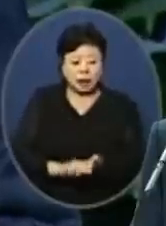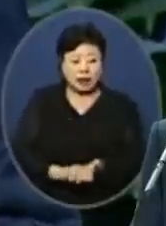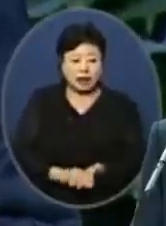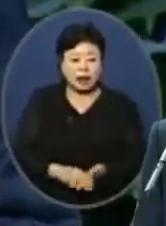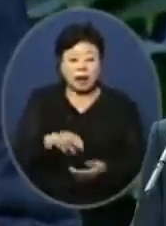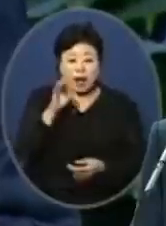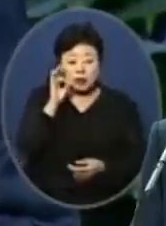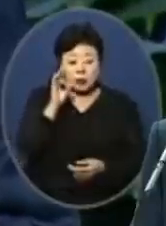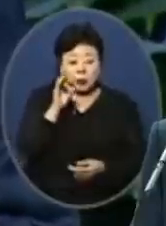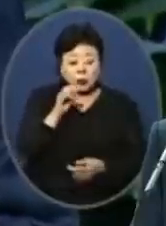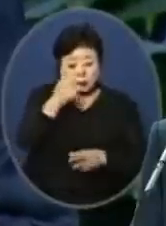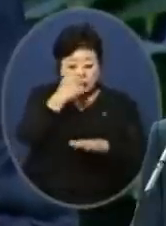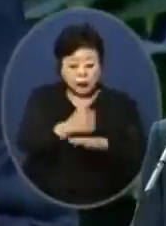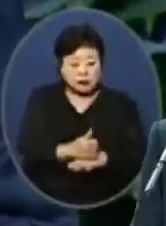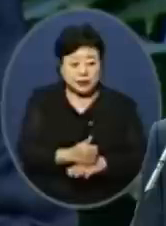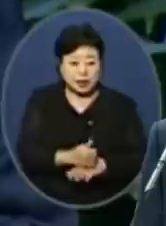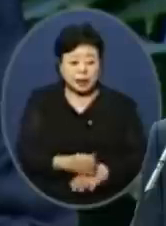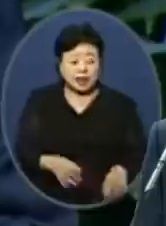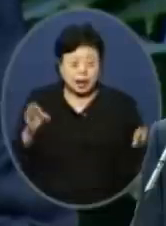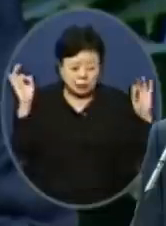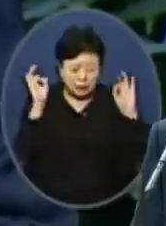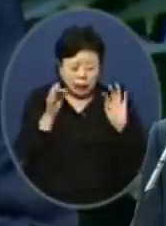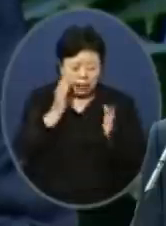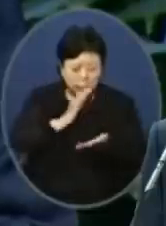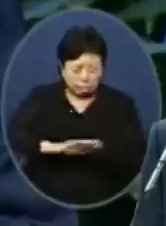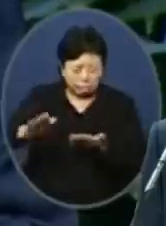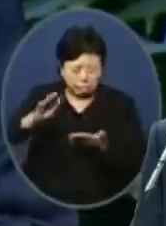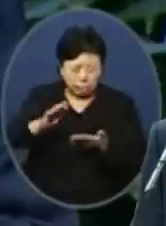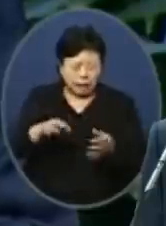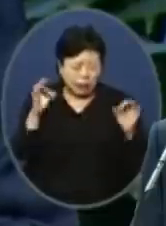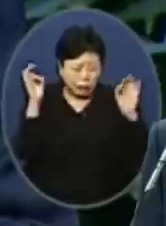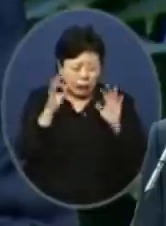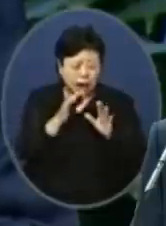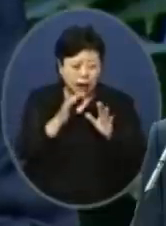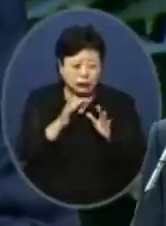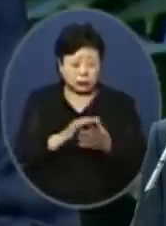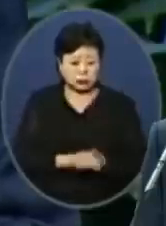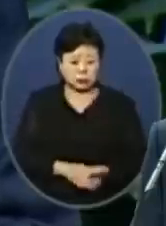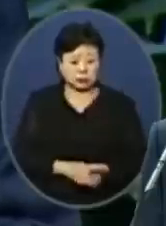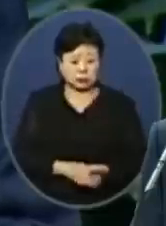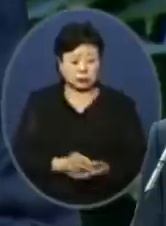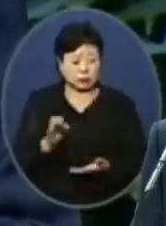없어서 나중에는 바닥이 났습니다. 그런데